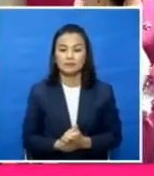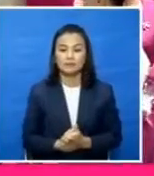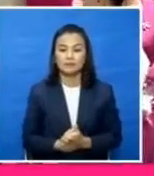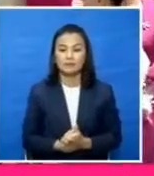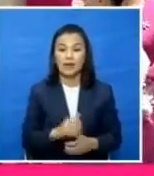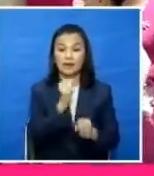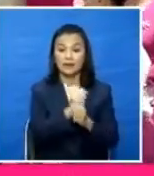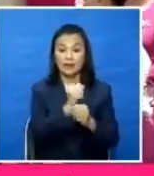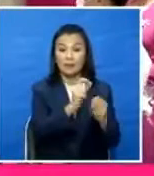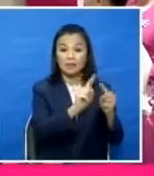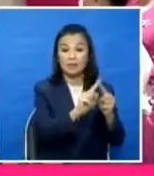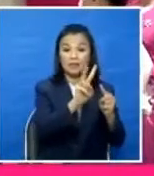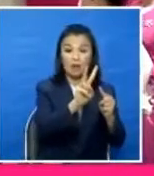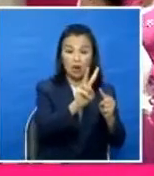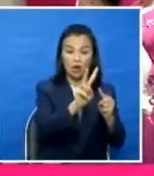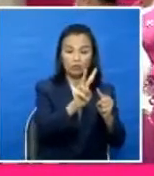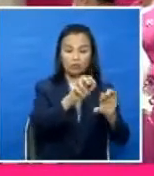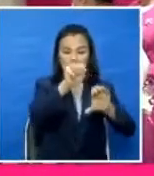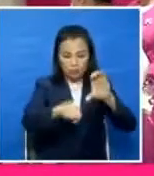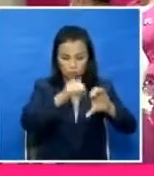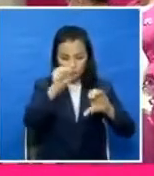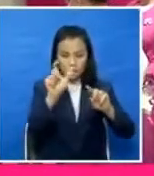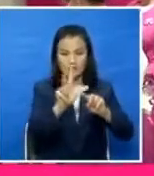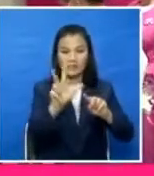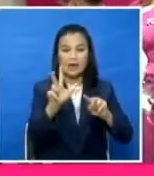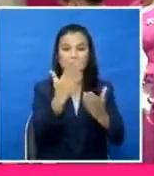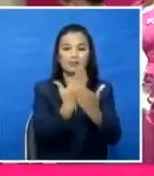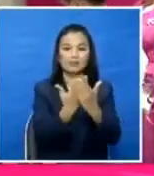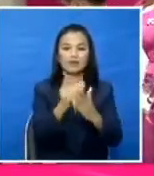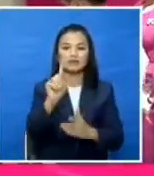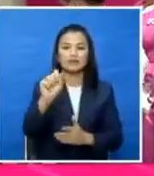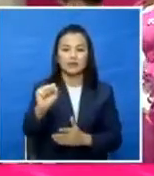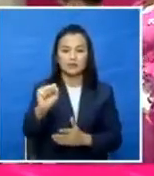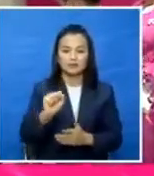างวัลอันดับที่2ครั้งที่3เป็นเงิน 100,000 บาท